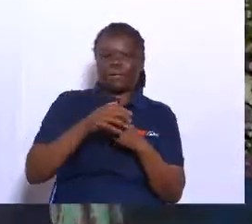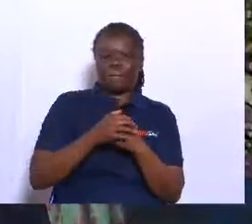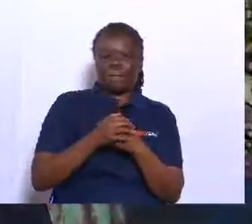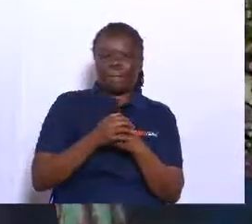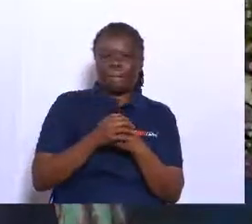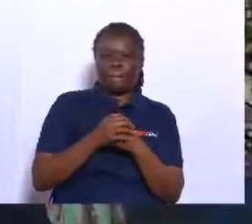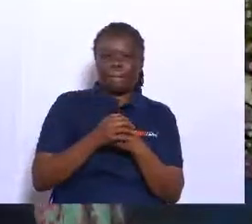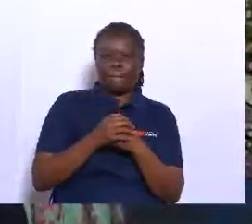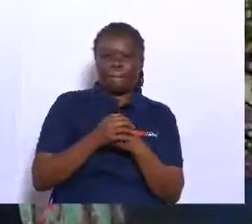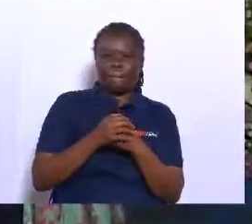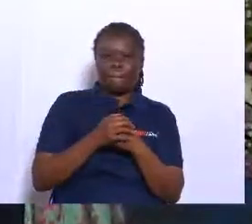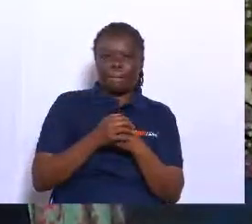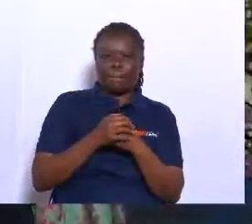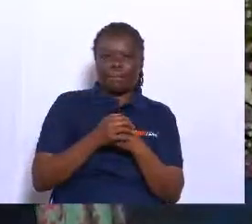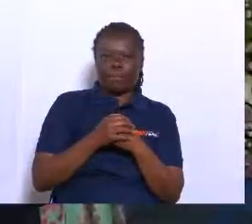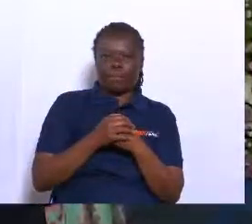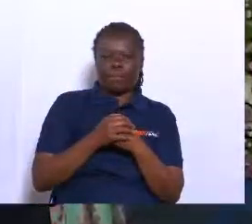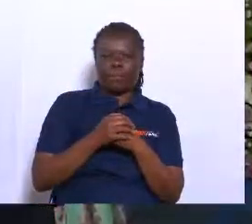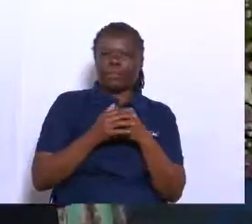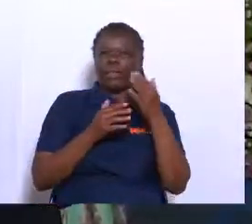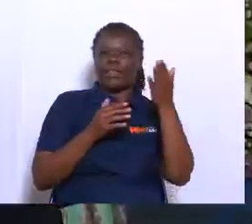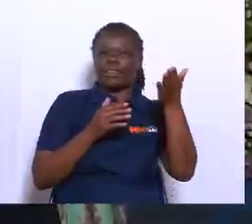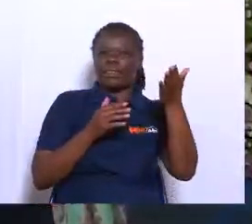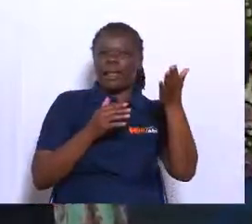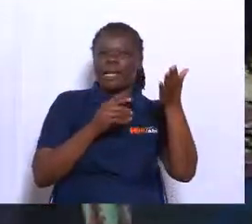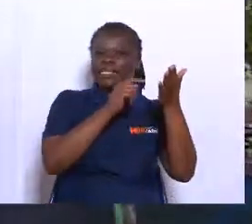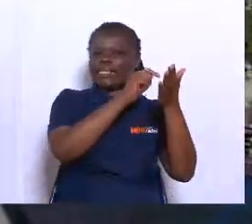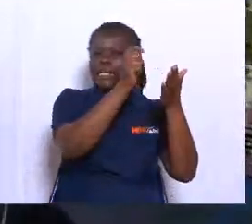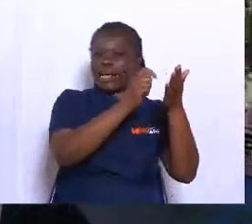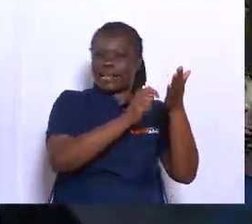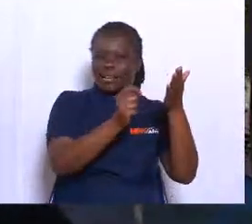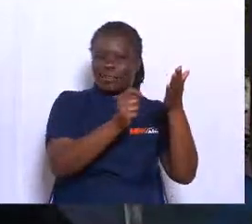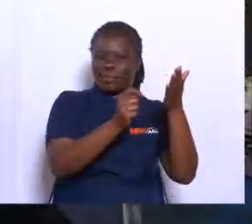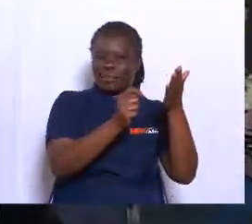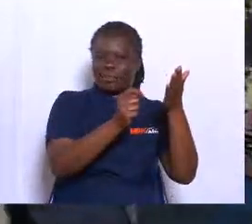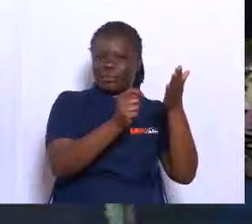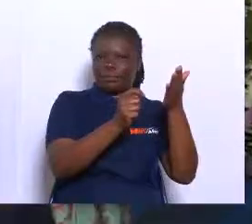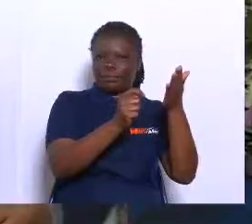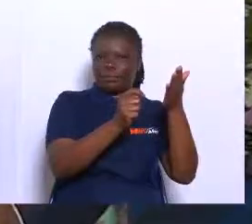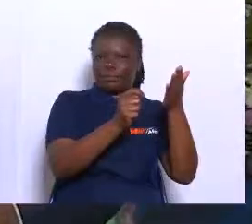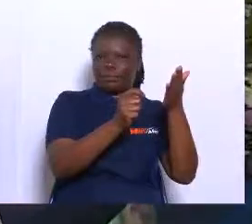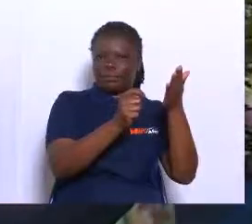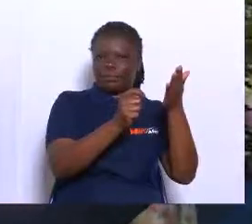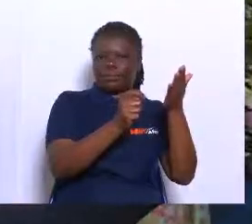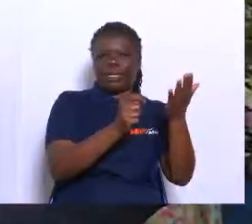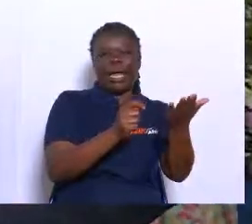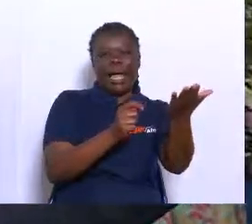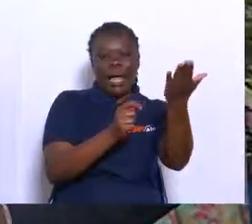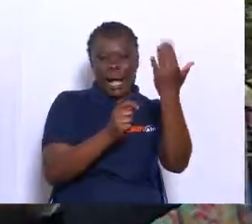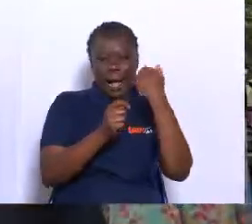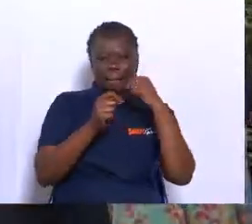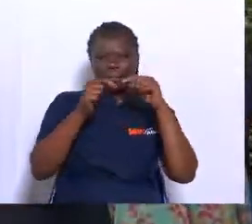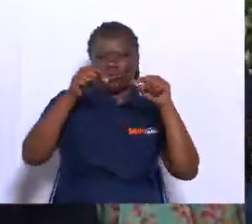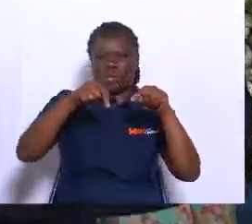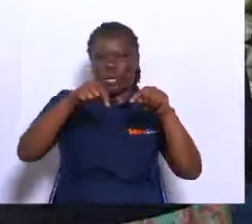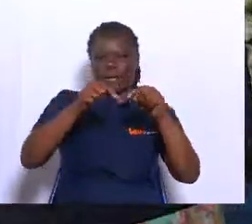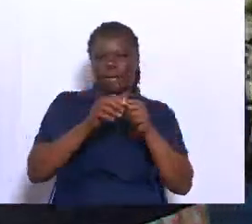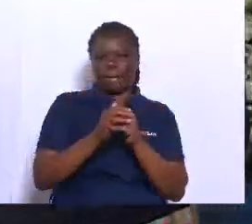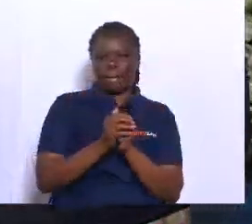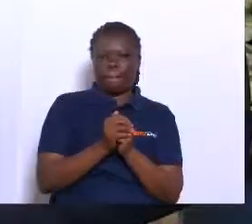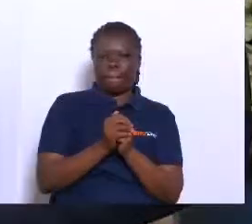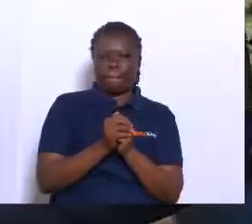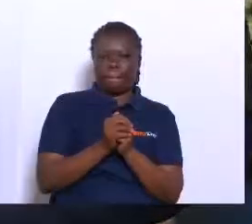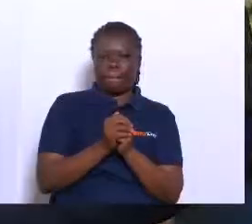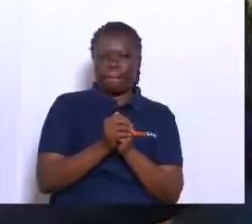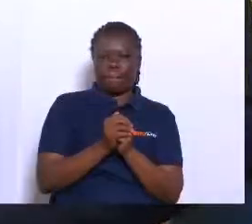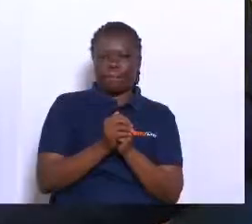kwa Yesu leo hii. There in Tanzania. Kule uliko nchini Tanzania. You come today. Njooni kwake Yesu